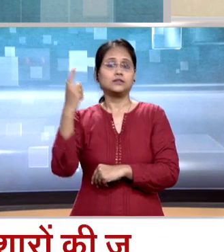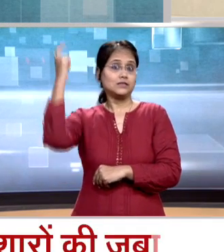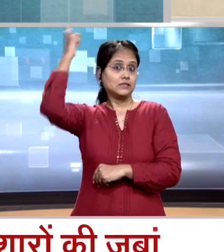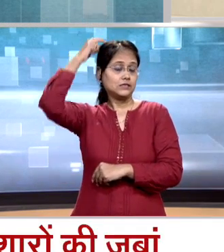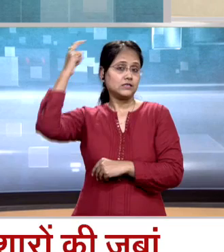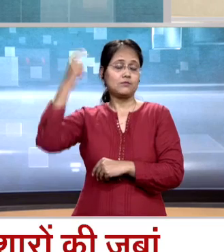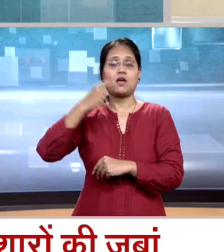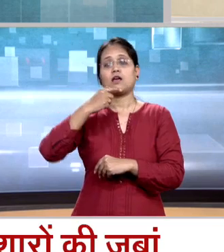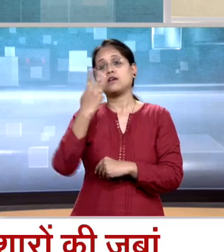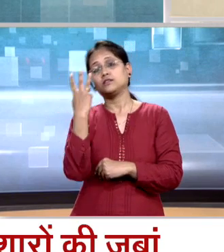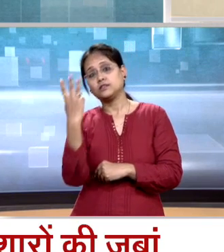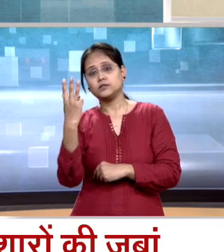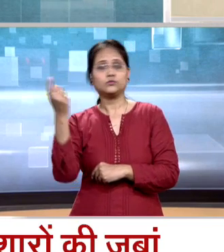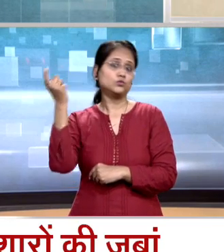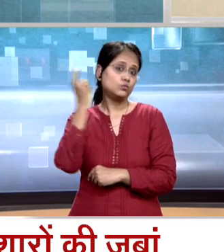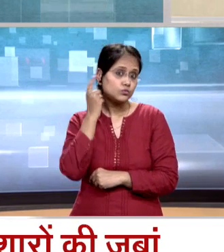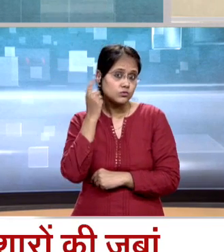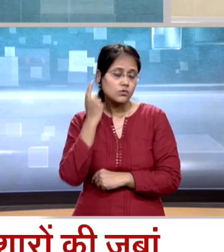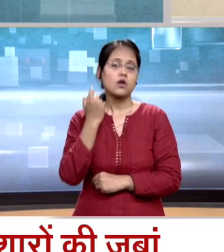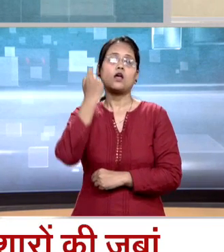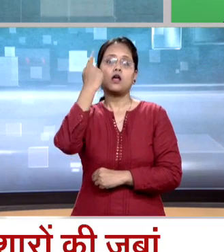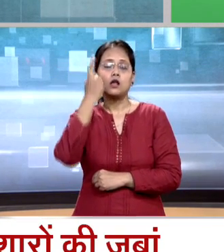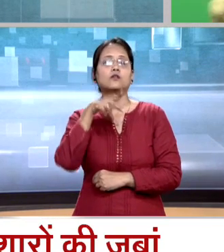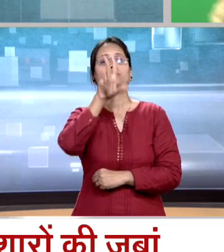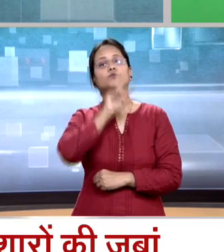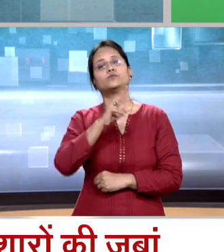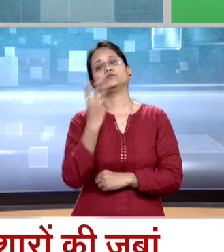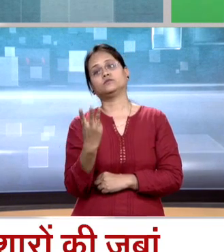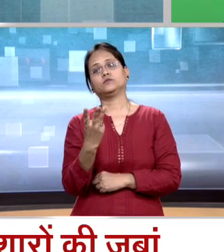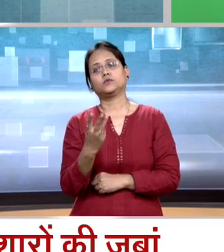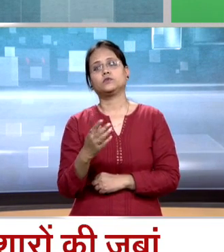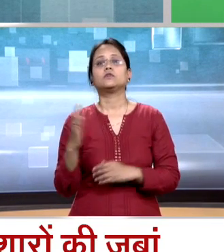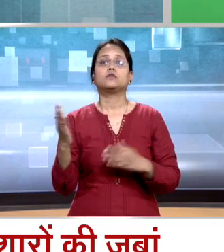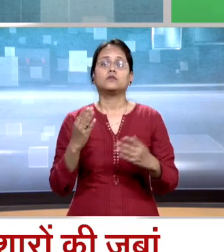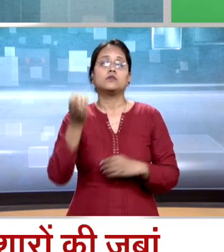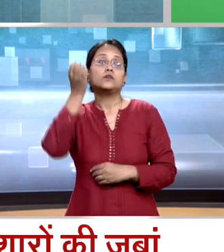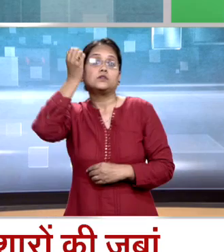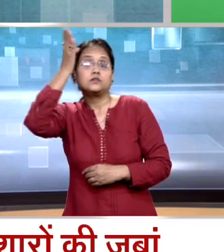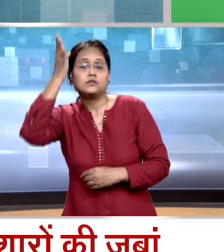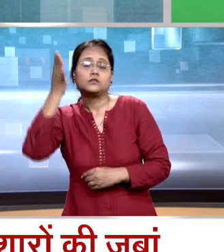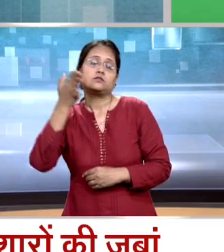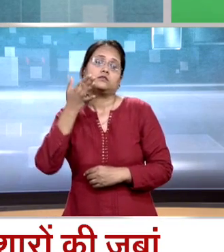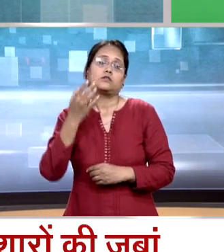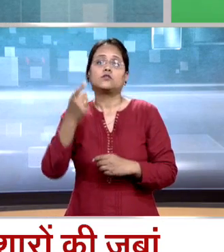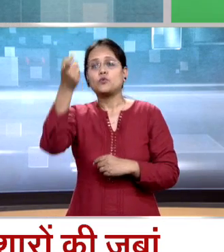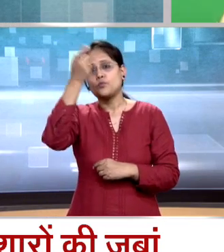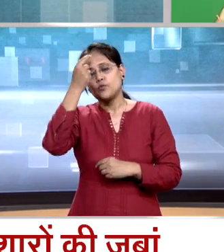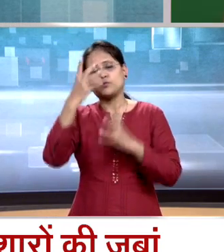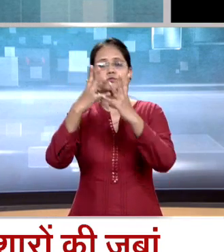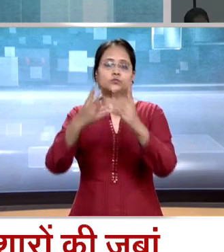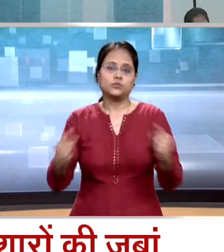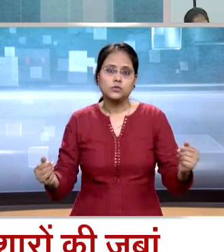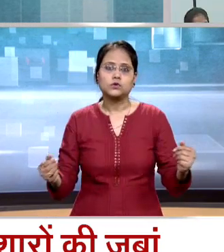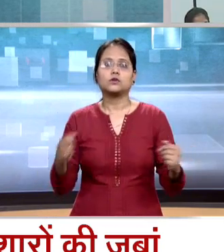में 3 सेंटर्स हैं, सुनने का, समझने का और बोलने का। बहरहाल जागरूकता ही हर परेशानी का हल होता